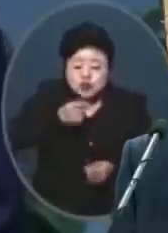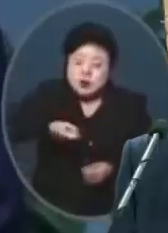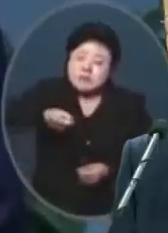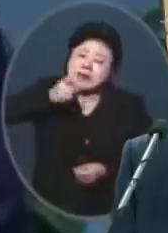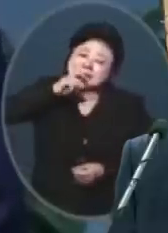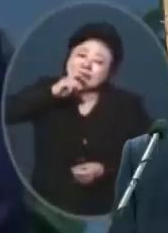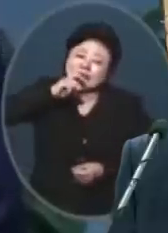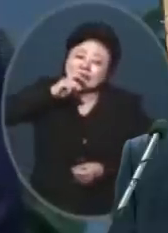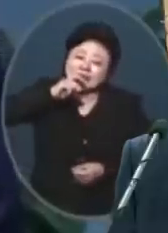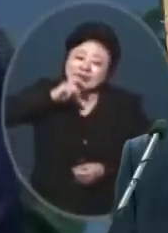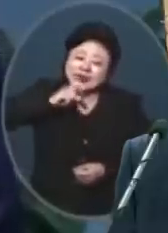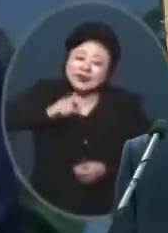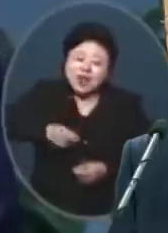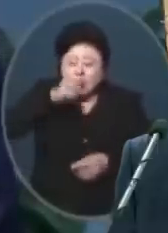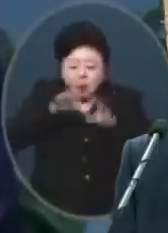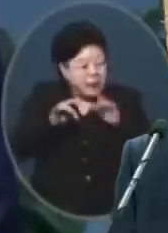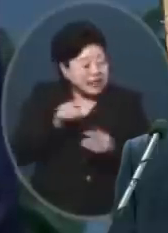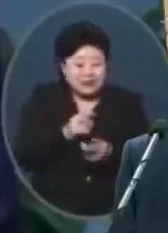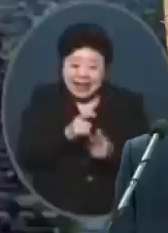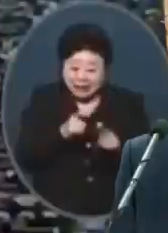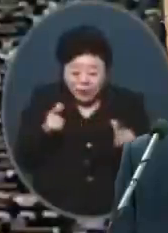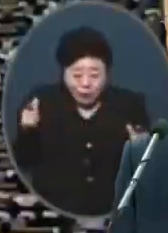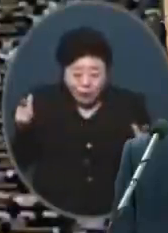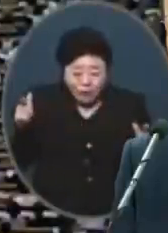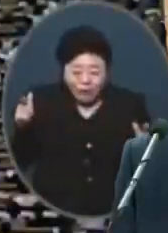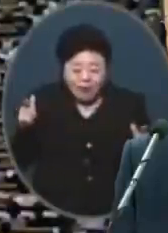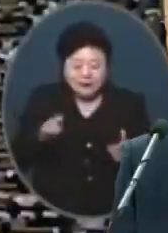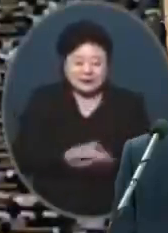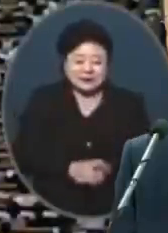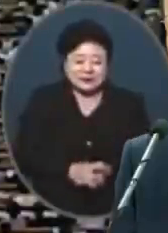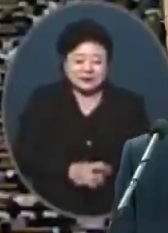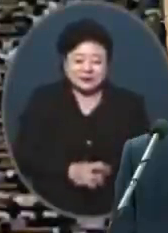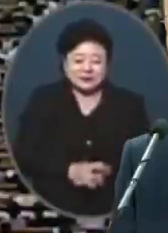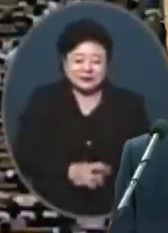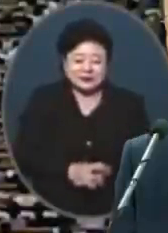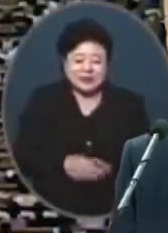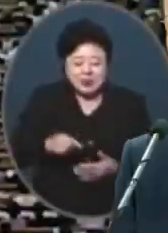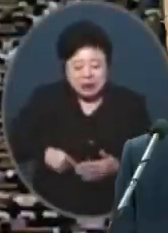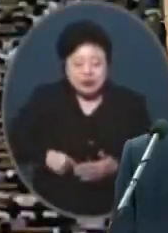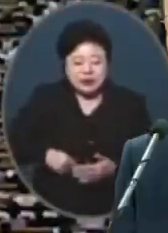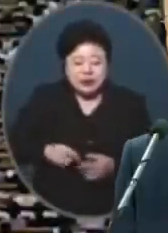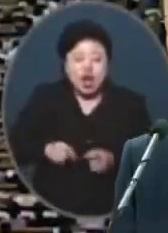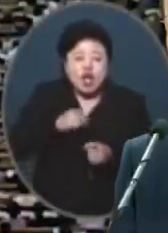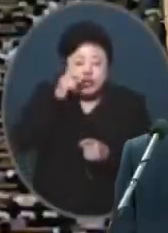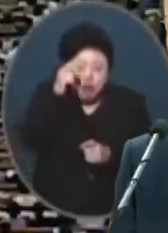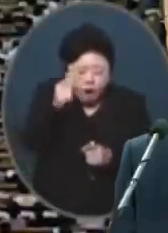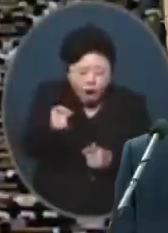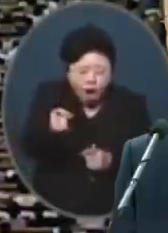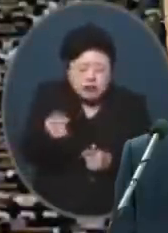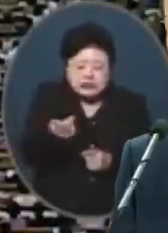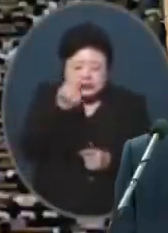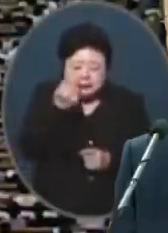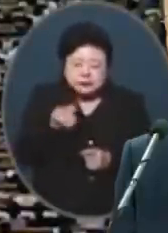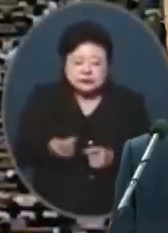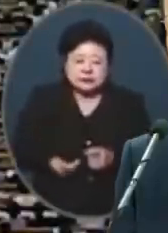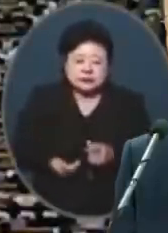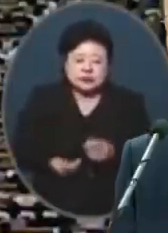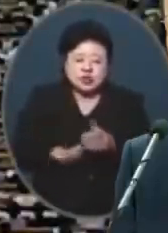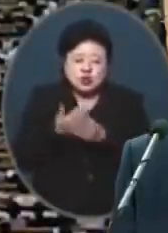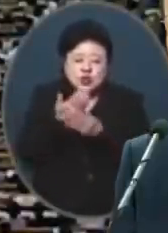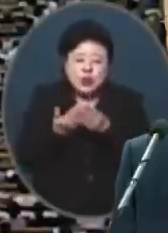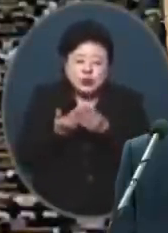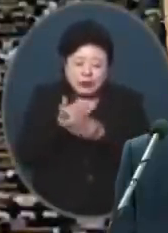물을 마시면 목마르지 않고 그 뱃속에서 영원히 솟아오른다고 말하는